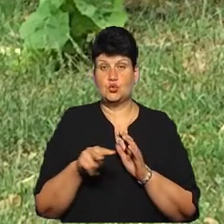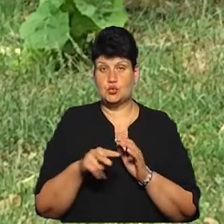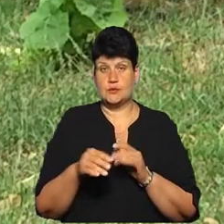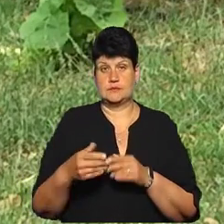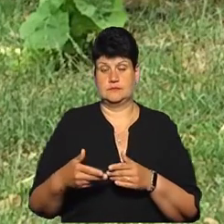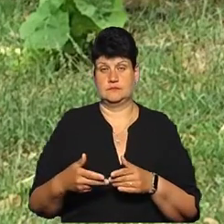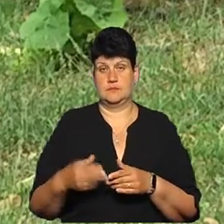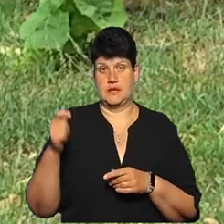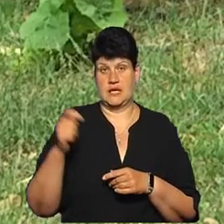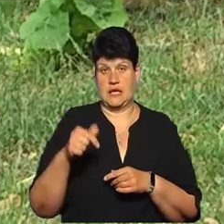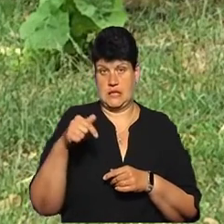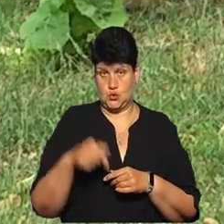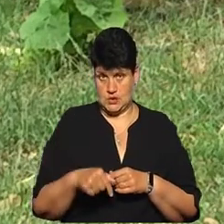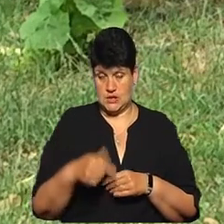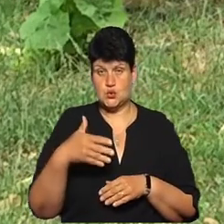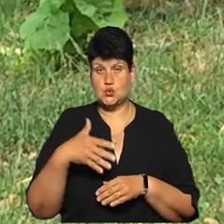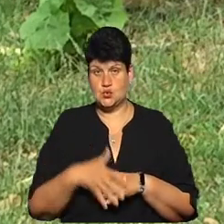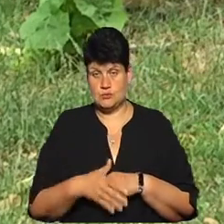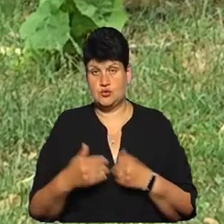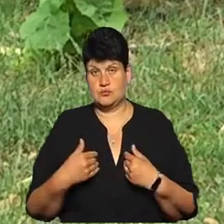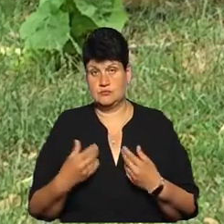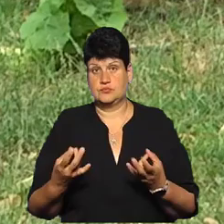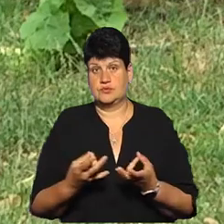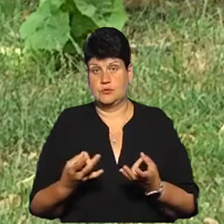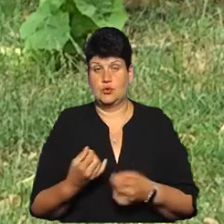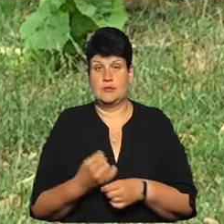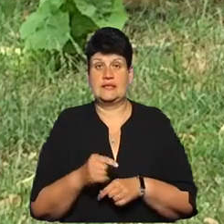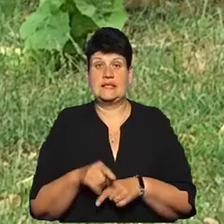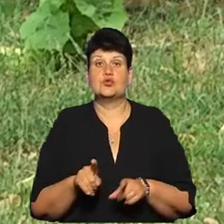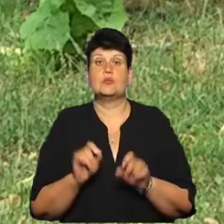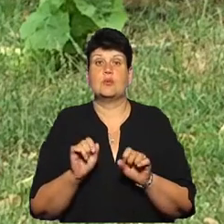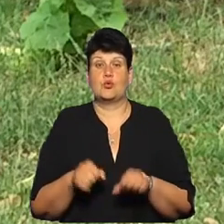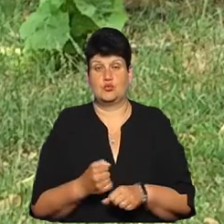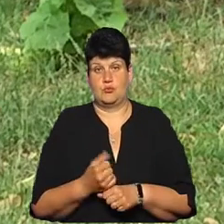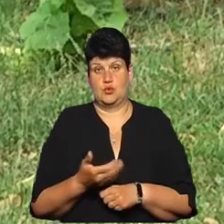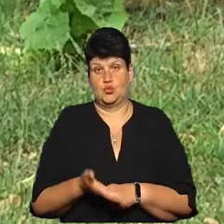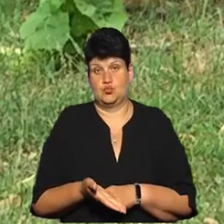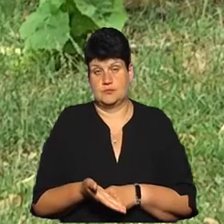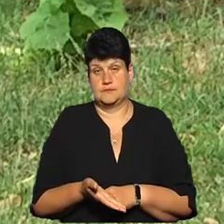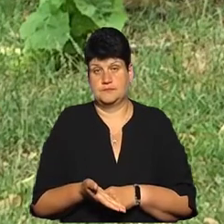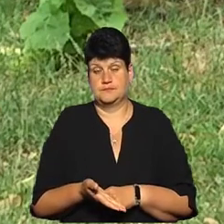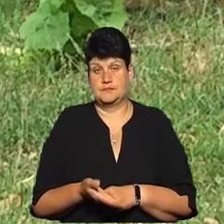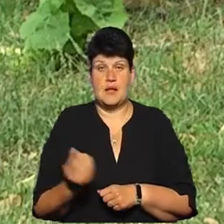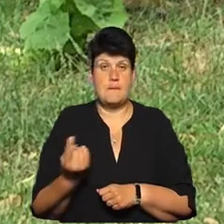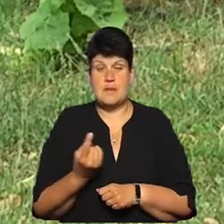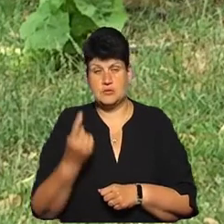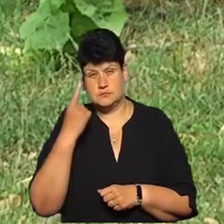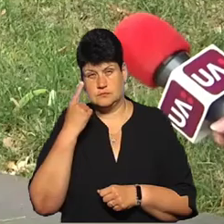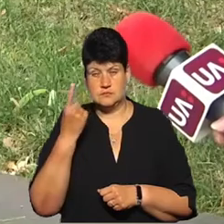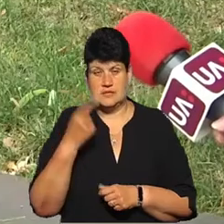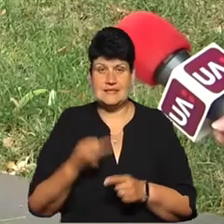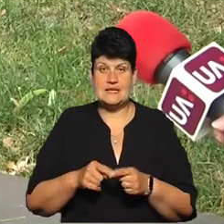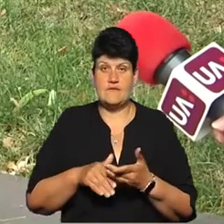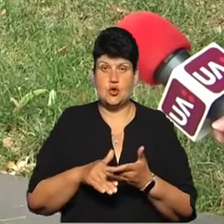І зрозуміли, що потрібно робити те, що ми можемо робити тут. А перше, що спало на думку, це волонтерство.